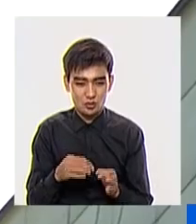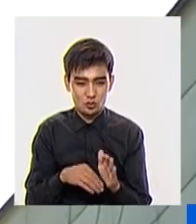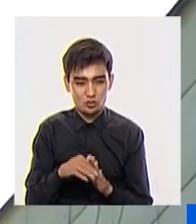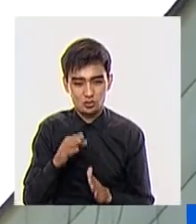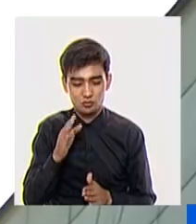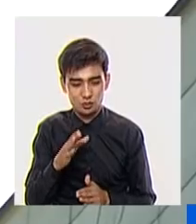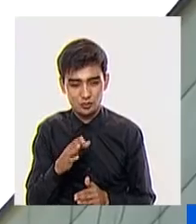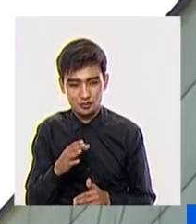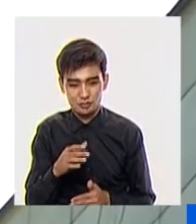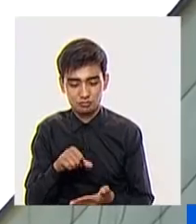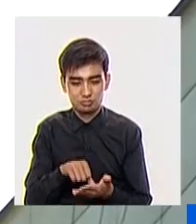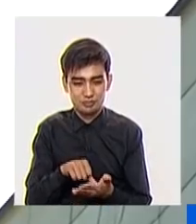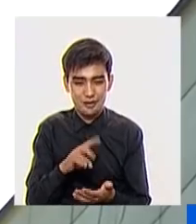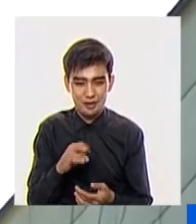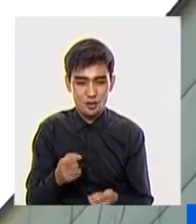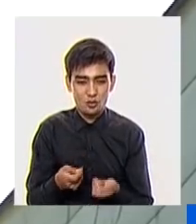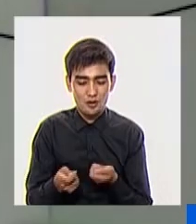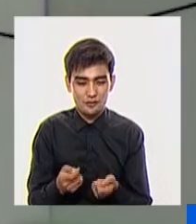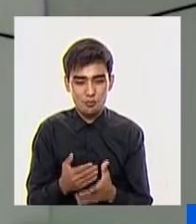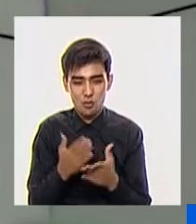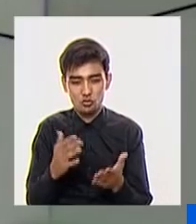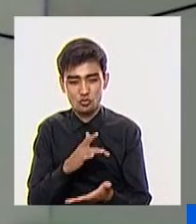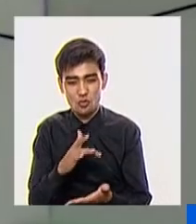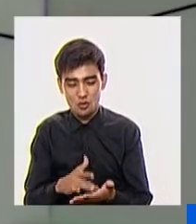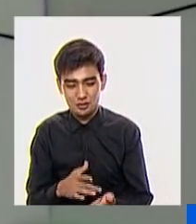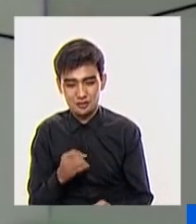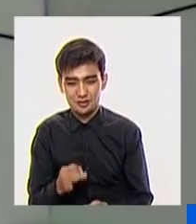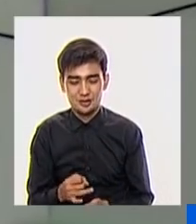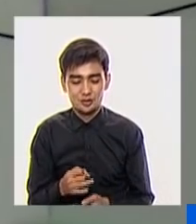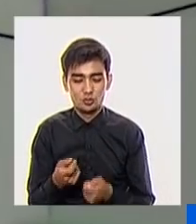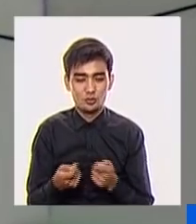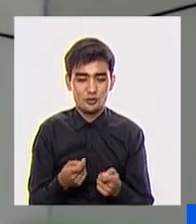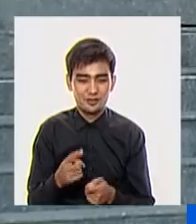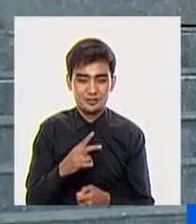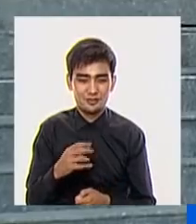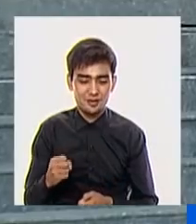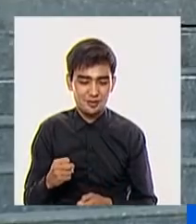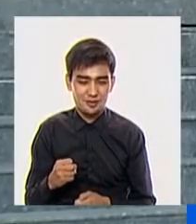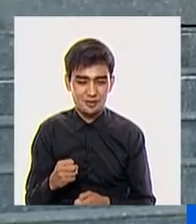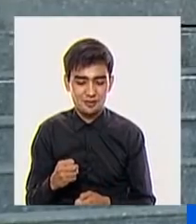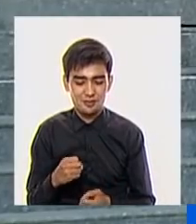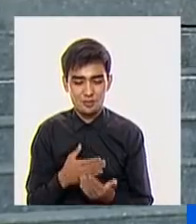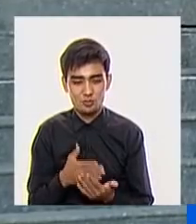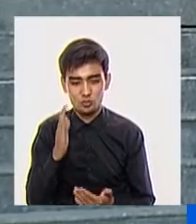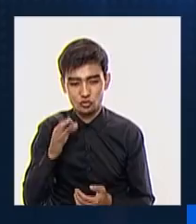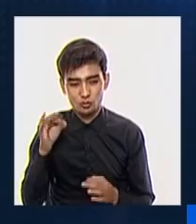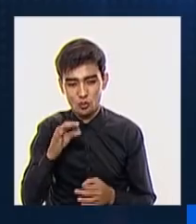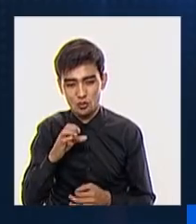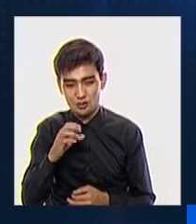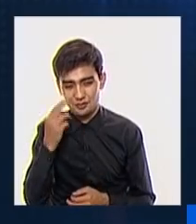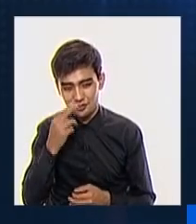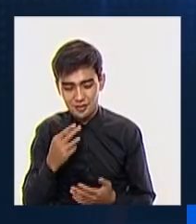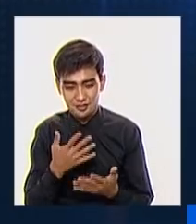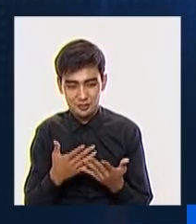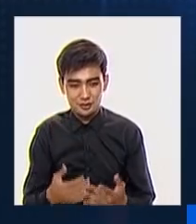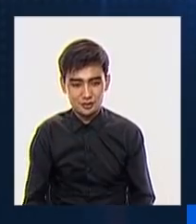претендовать на руководство большими городами, на руководство, может быть, в будущем столицей.